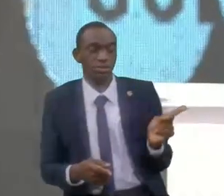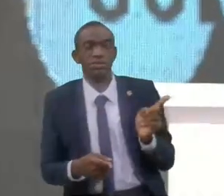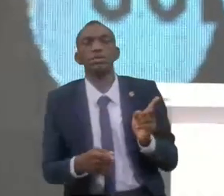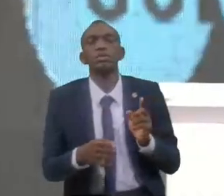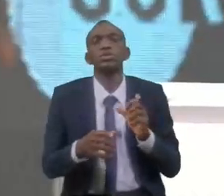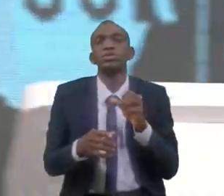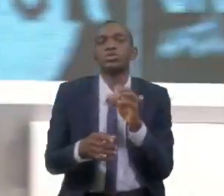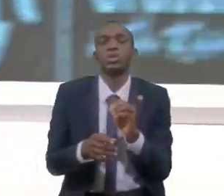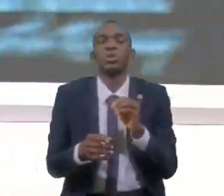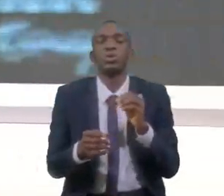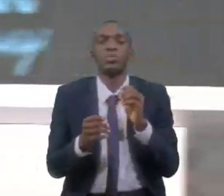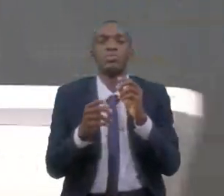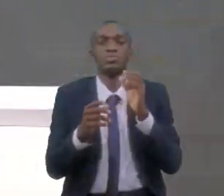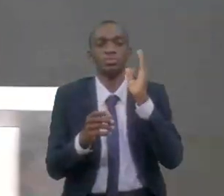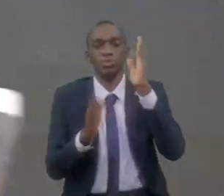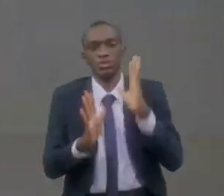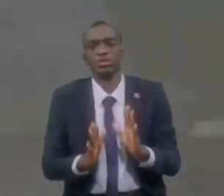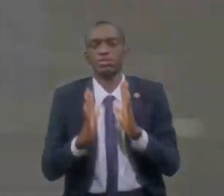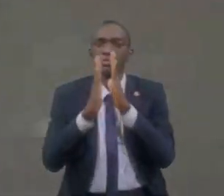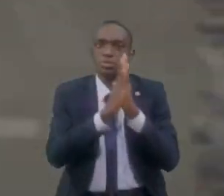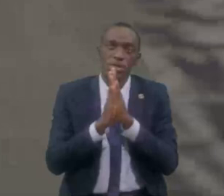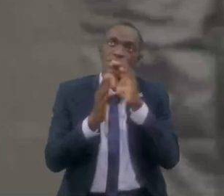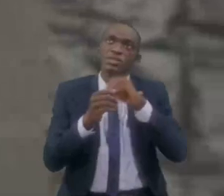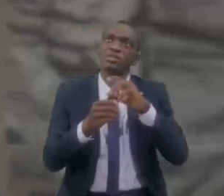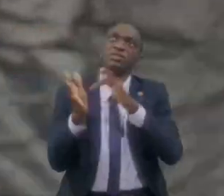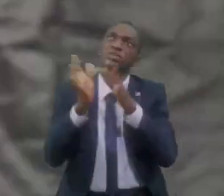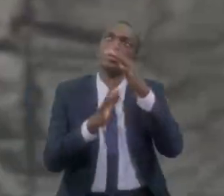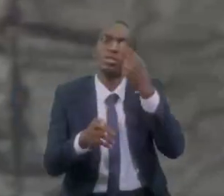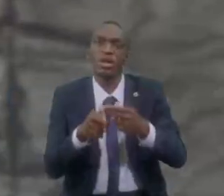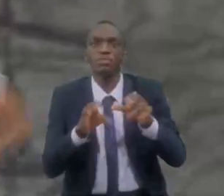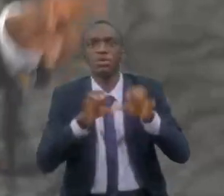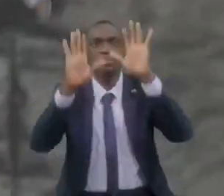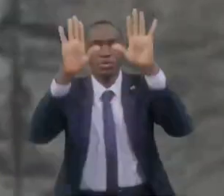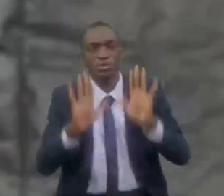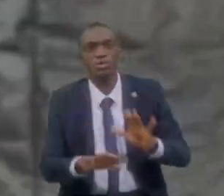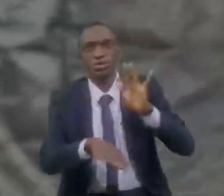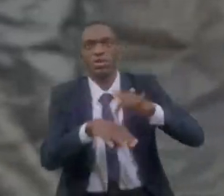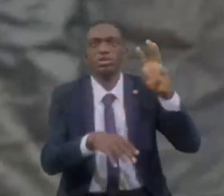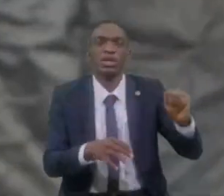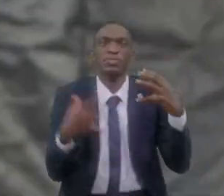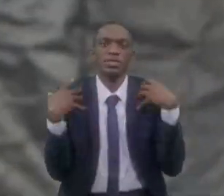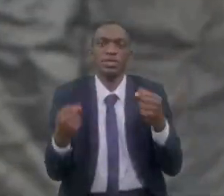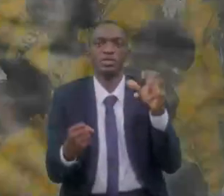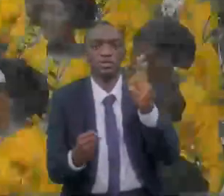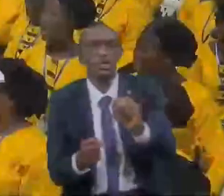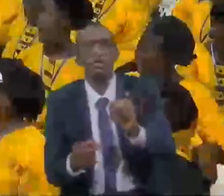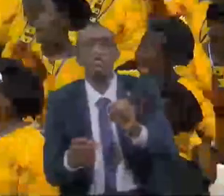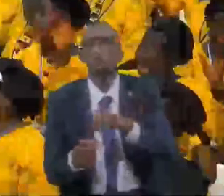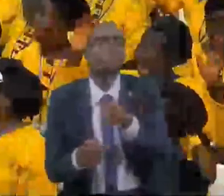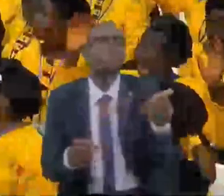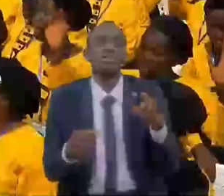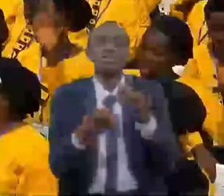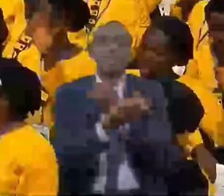Jésus, miracle, touche-les, guéris-les, délivre-les. Et tout le monde a crié,